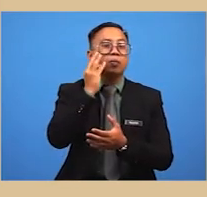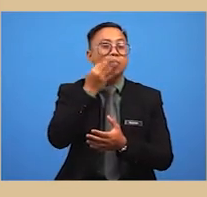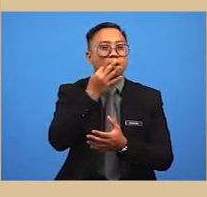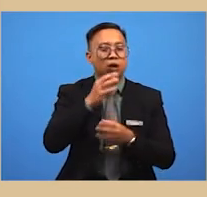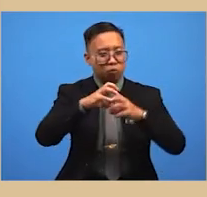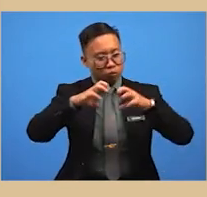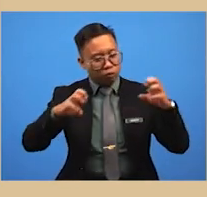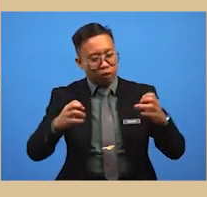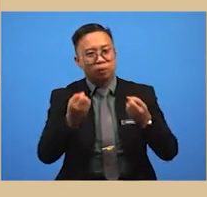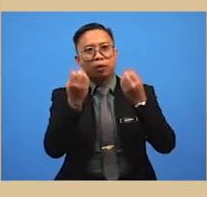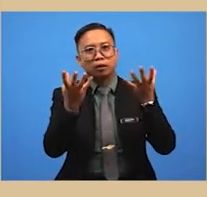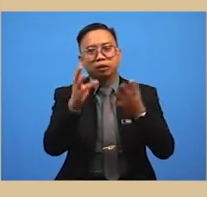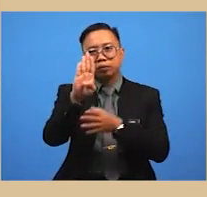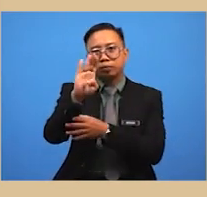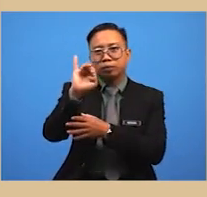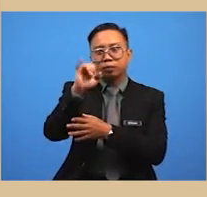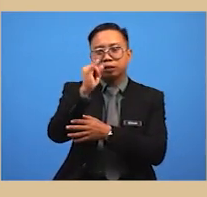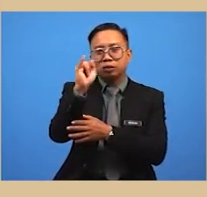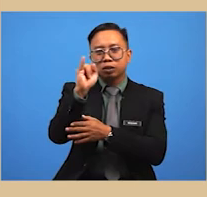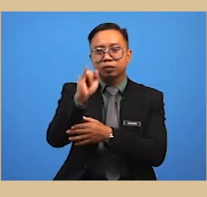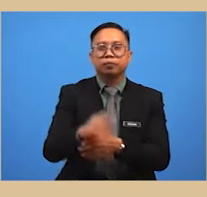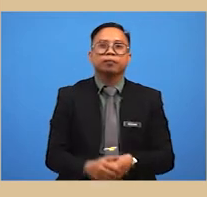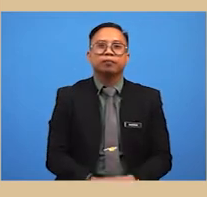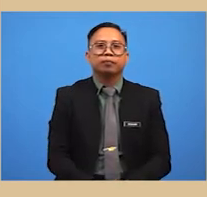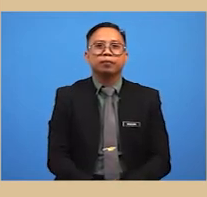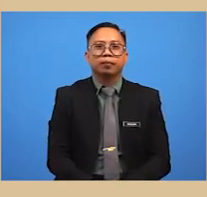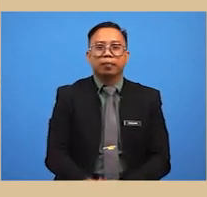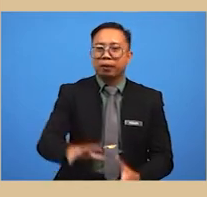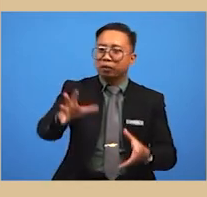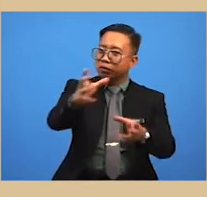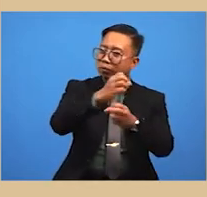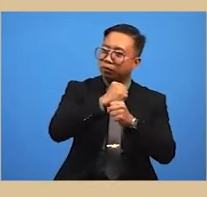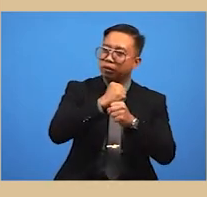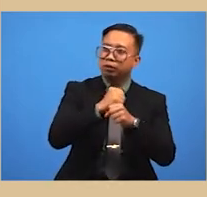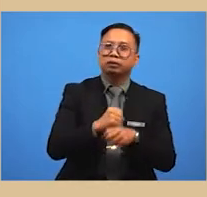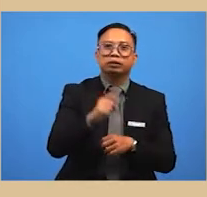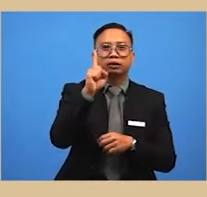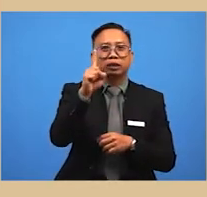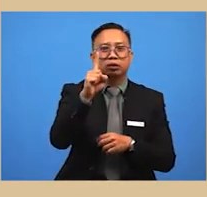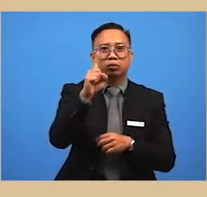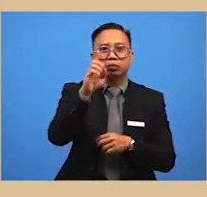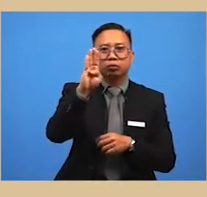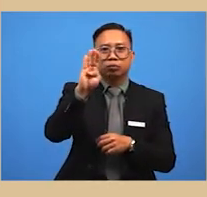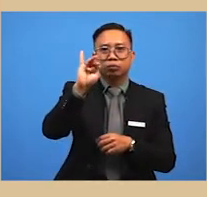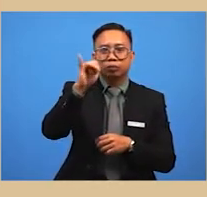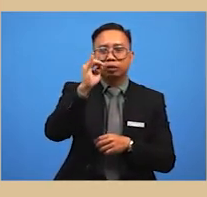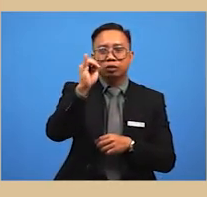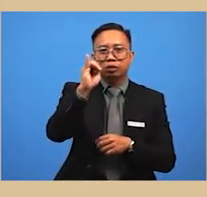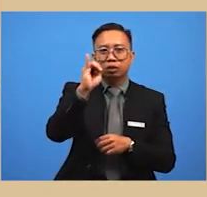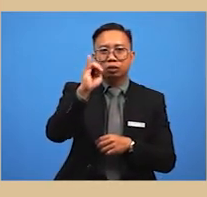durian mempunyai banyak biji benih. Kesimpulannya, satu biji